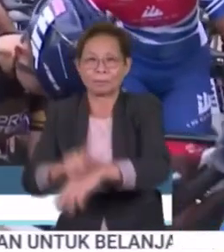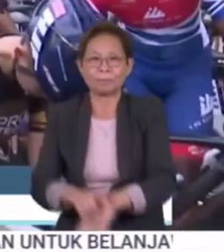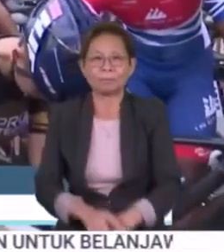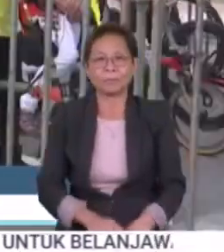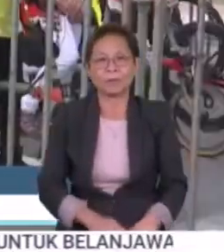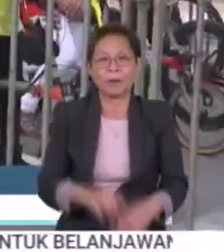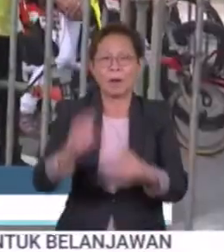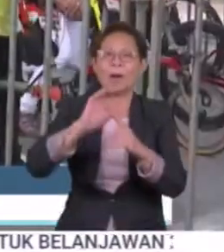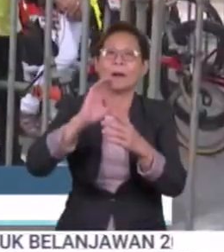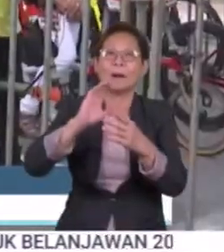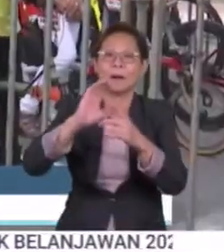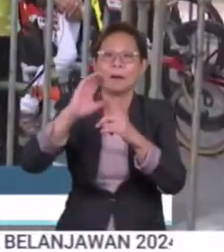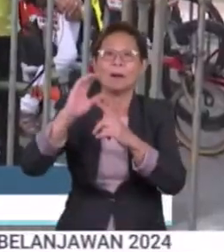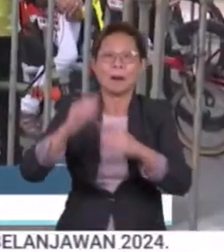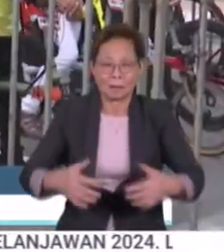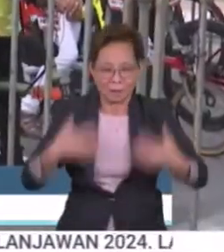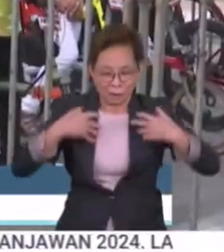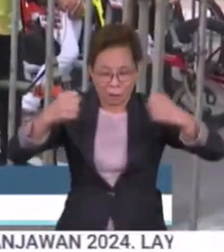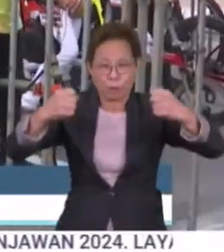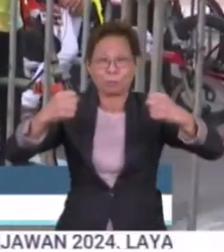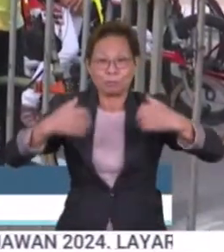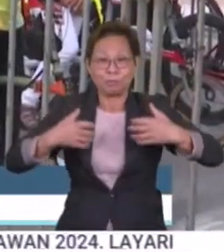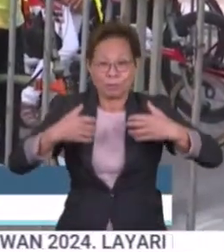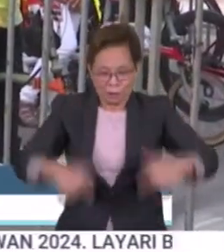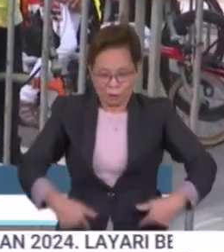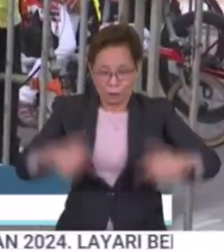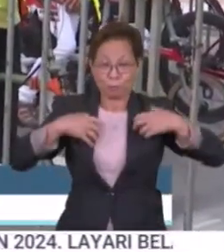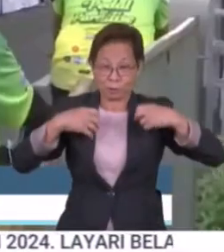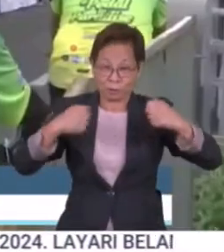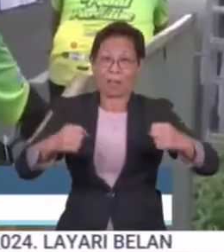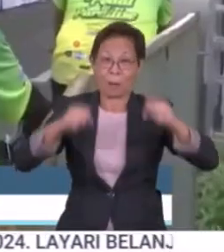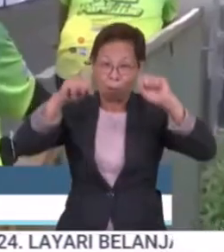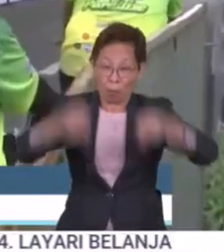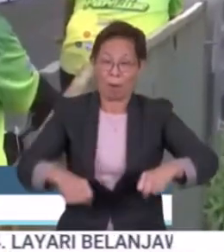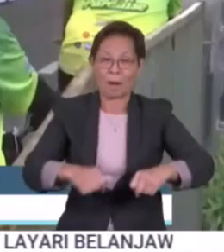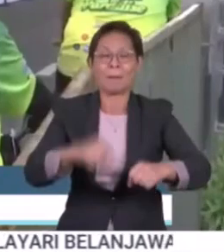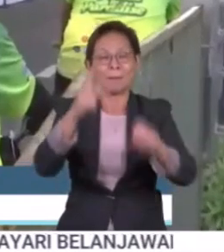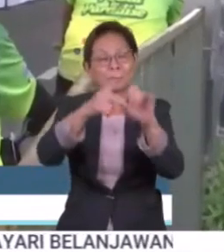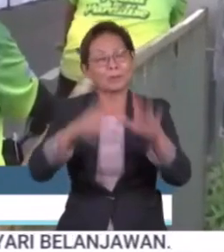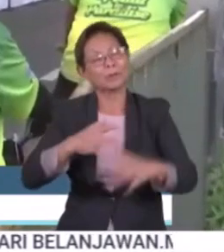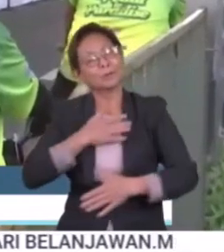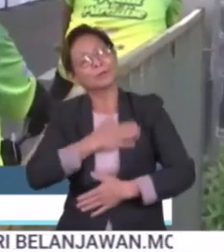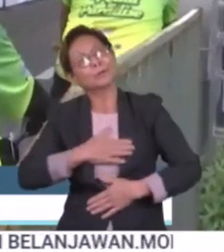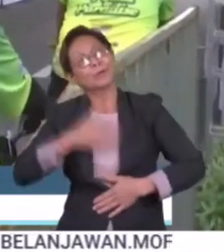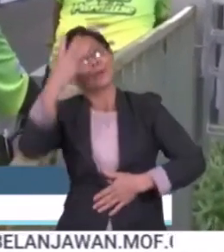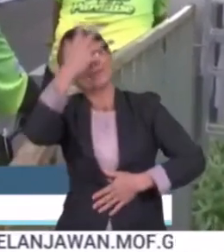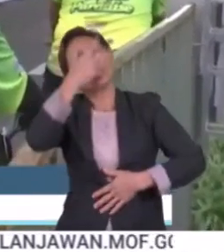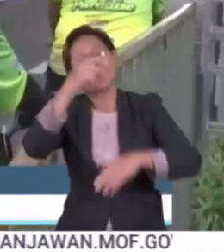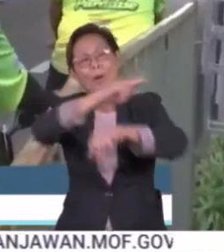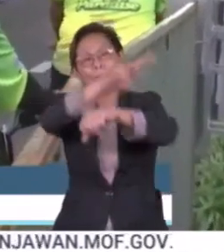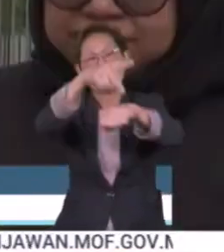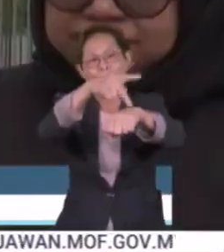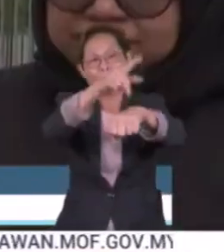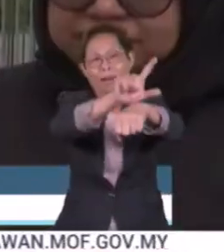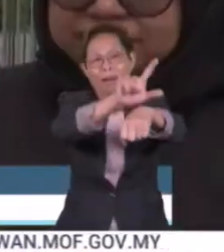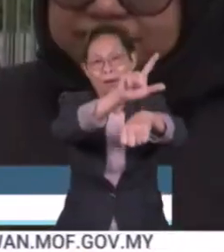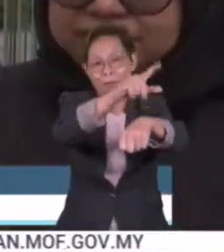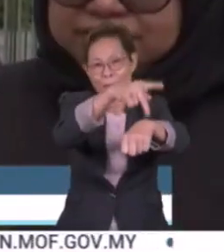selain membudaya-gaya hidup sehat secara tidak langsung peserta dapat Menikmati keindahan Pulau berkenaan